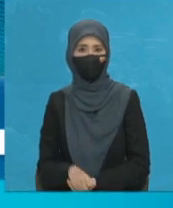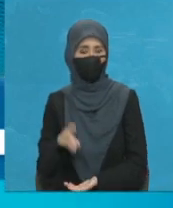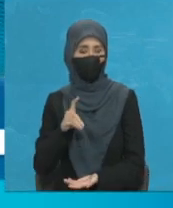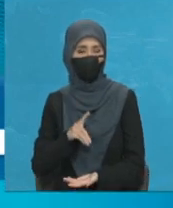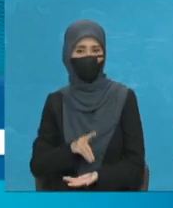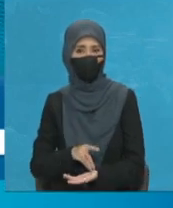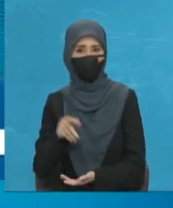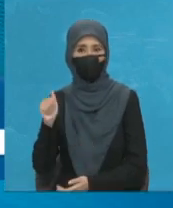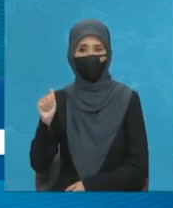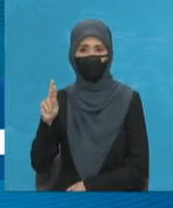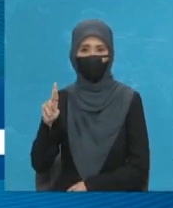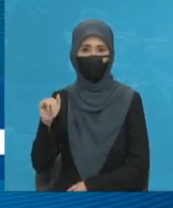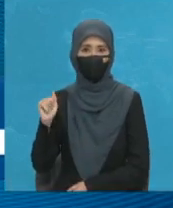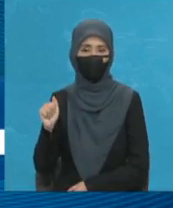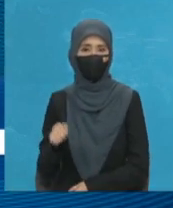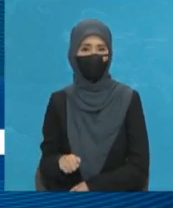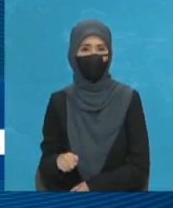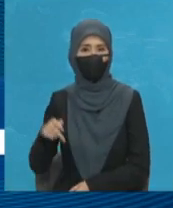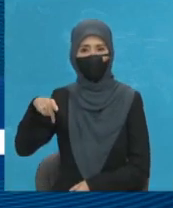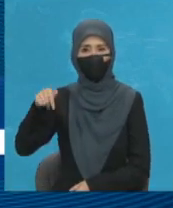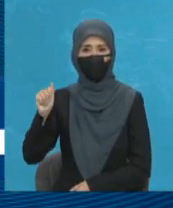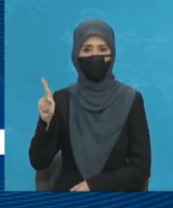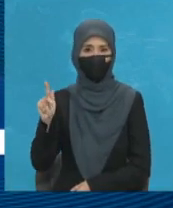presiden republik Islam Pakistan